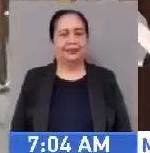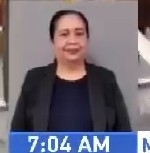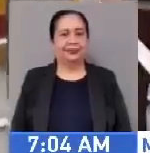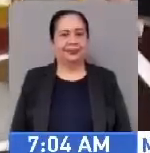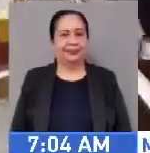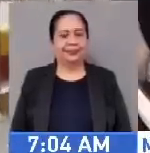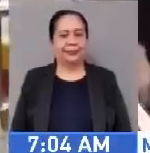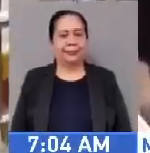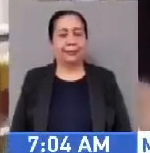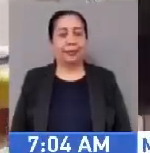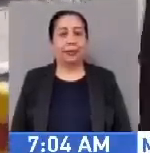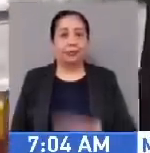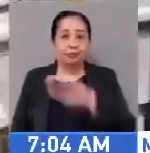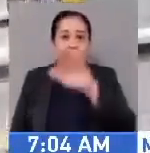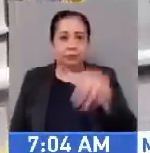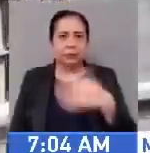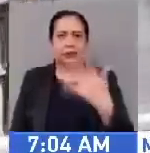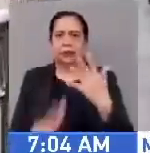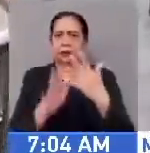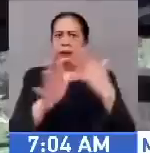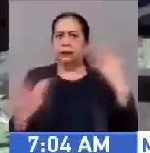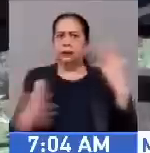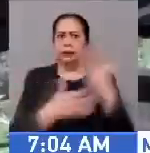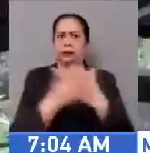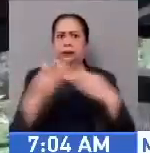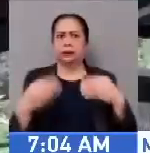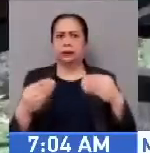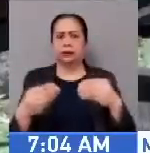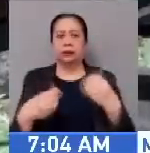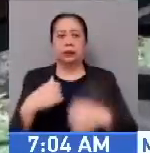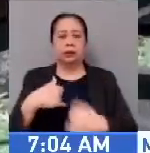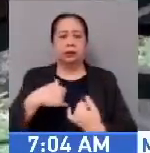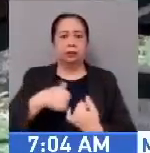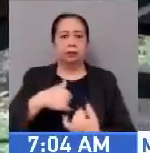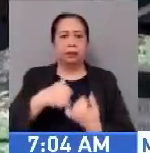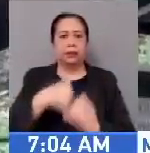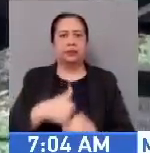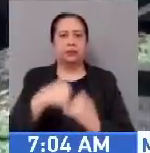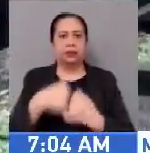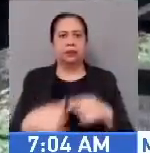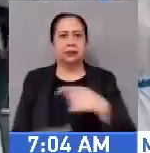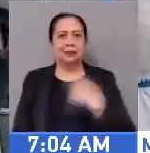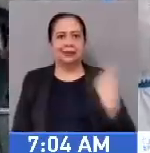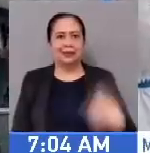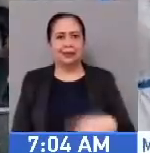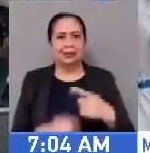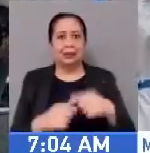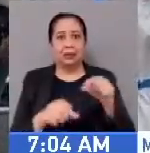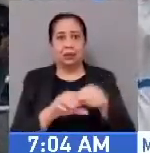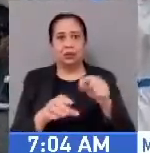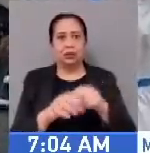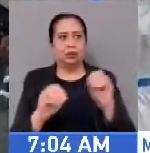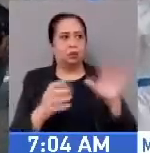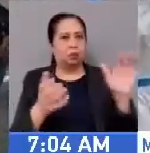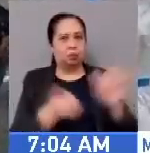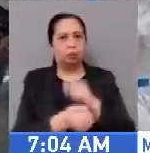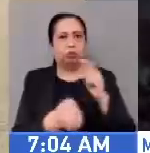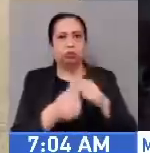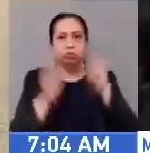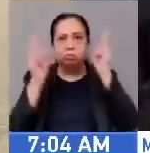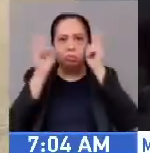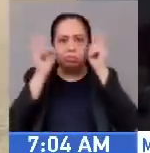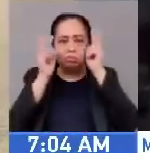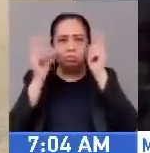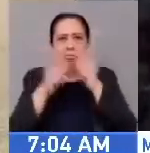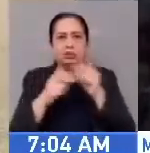Igan, ganyang kahaba ang pila sa ilang pamilya sa Beijing, China. Sa grocery niya, halos wala ng gulay na natira. Tila nagpanik ba